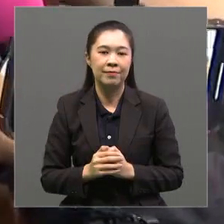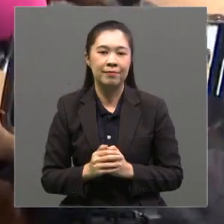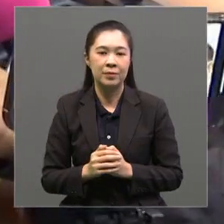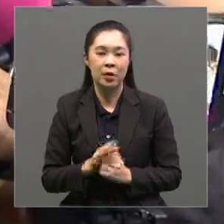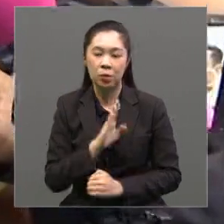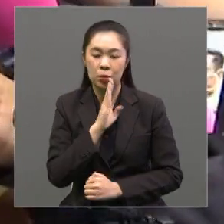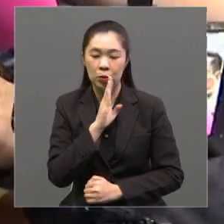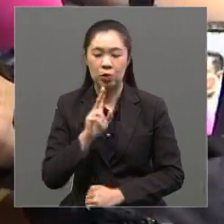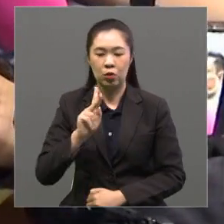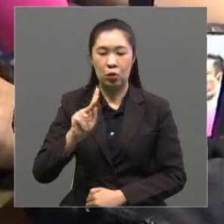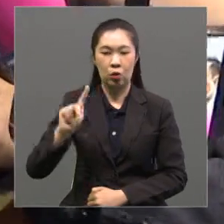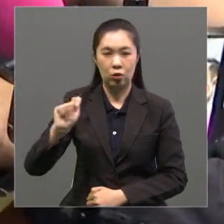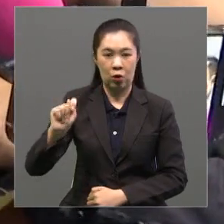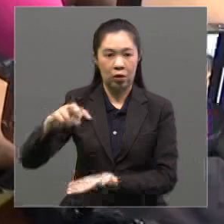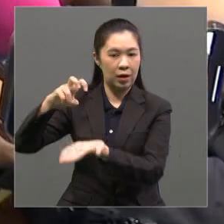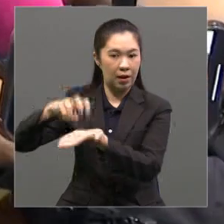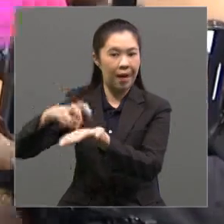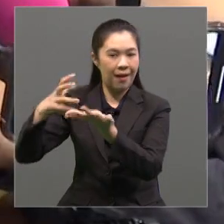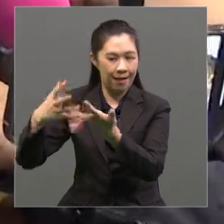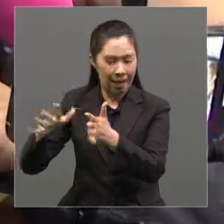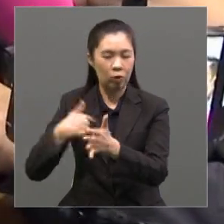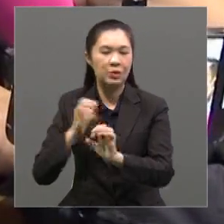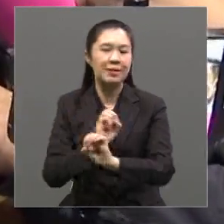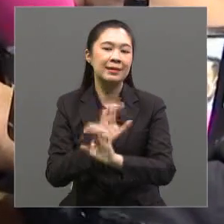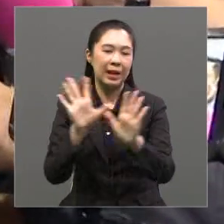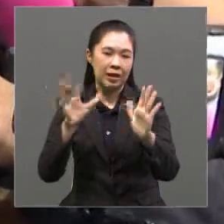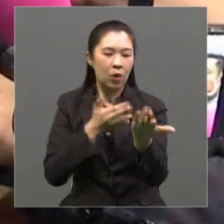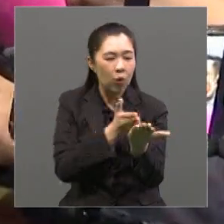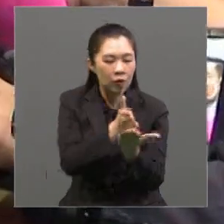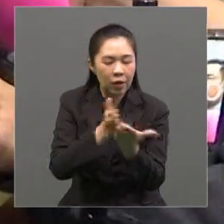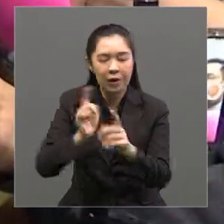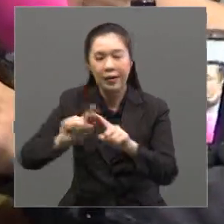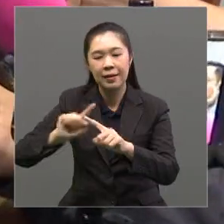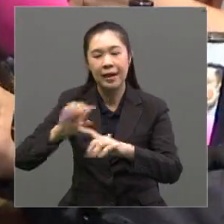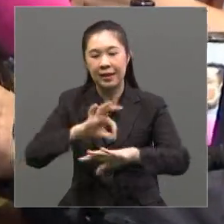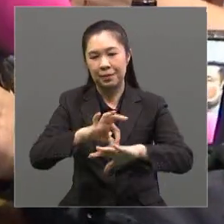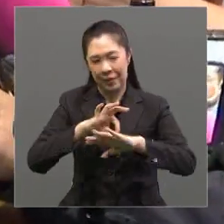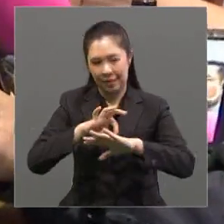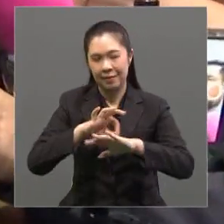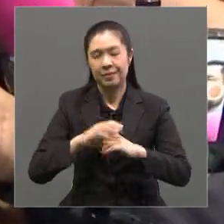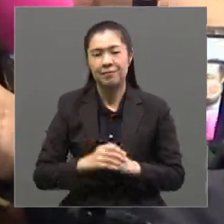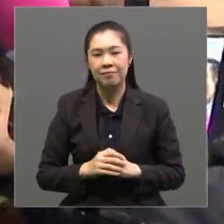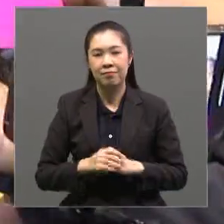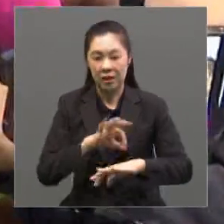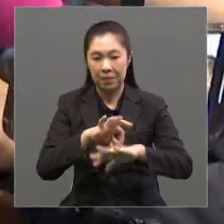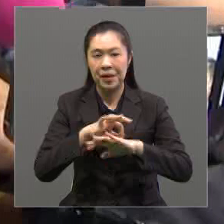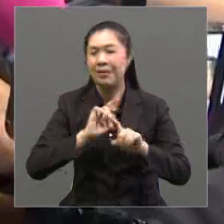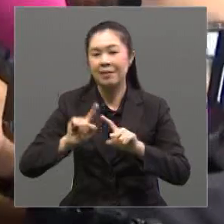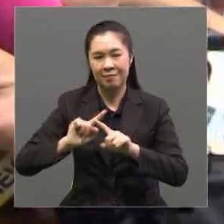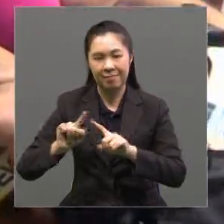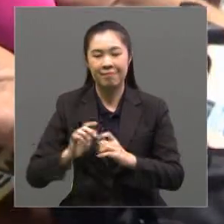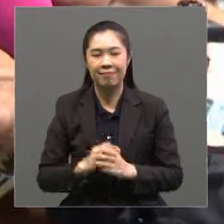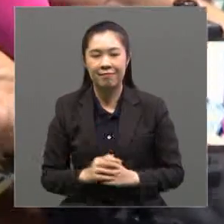รับรองเนี่ยภาพจะชัดเจนขึ้นมากนะครับทั้งหลายๆด้านไม่ว่าจะเป็นเรื่องตำแหน่งต่างๆที่ยังคาราคาซังกันอยู่